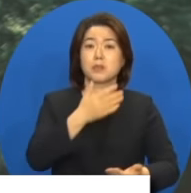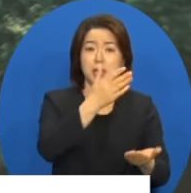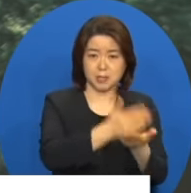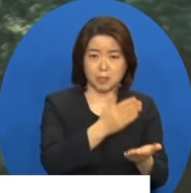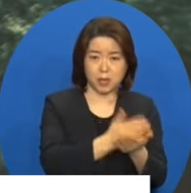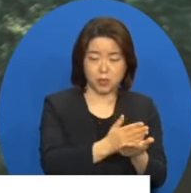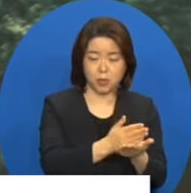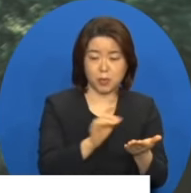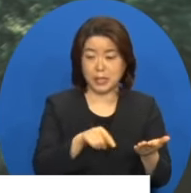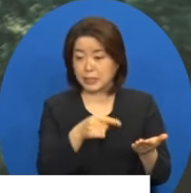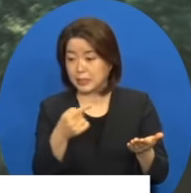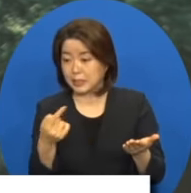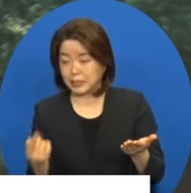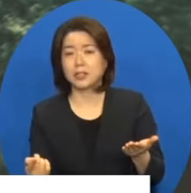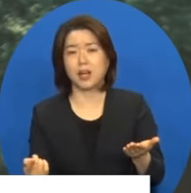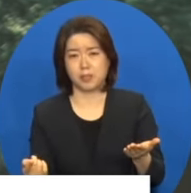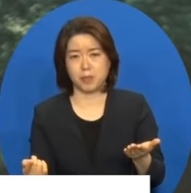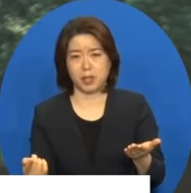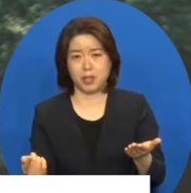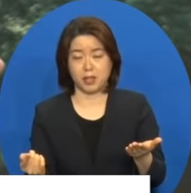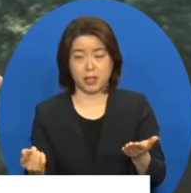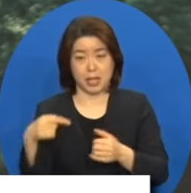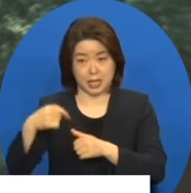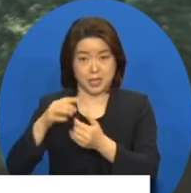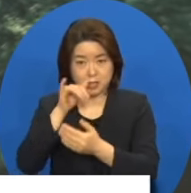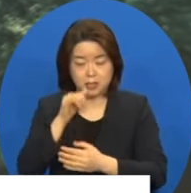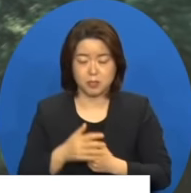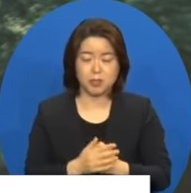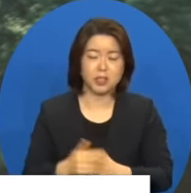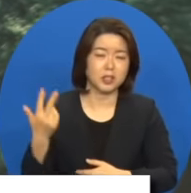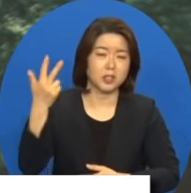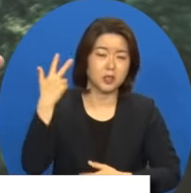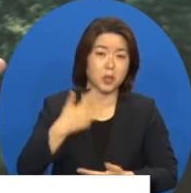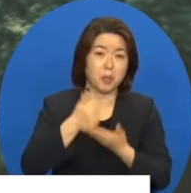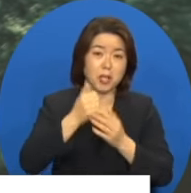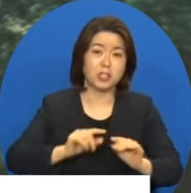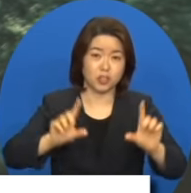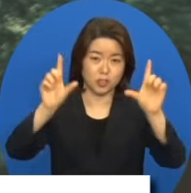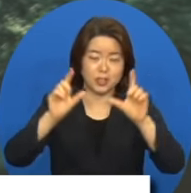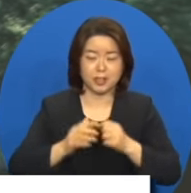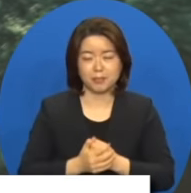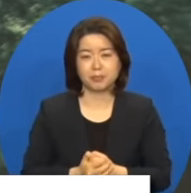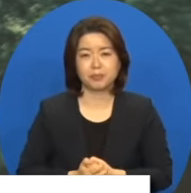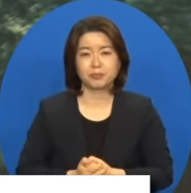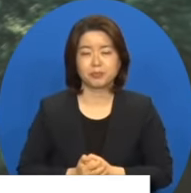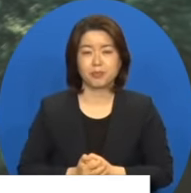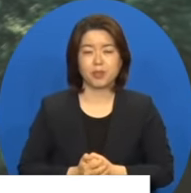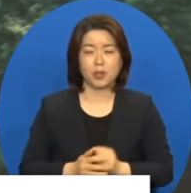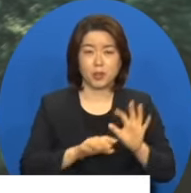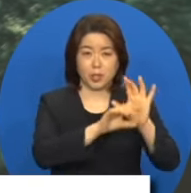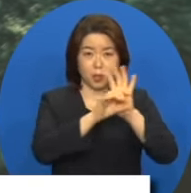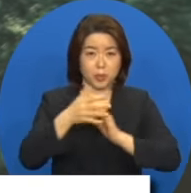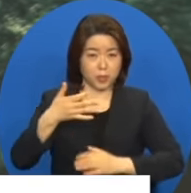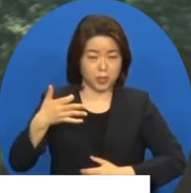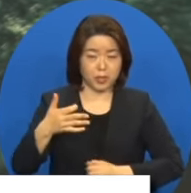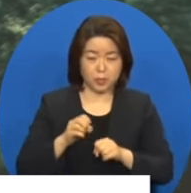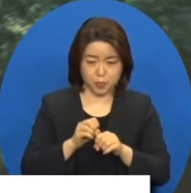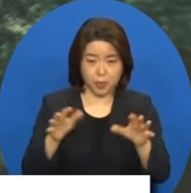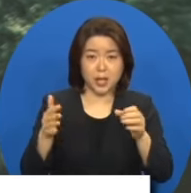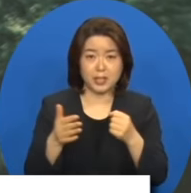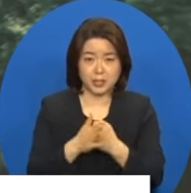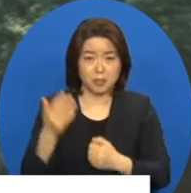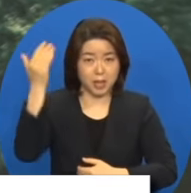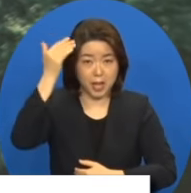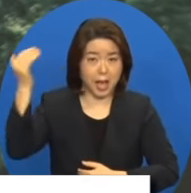그 다음에 나오는 교훈입니다. 지난 주일에 우리 이 코로나19 확산 때문에